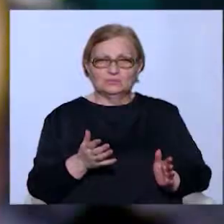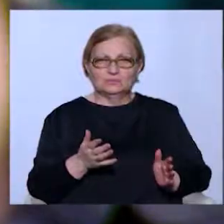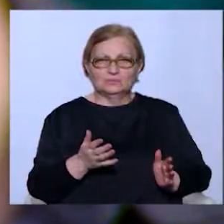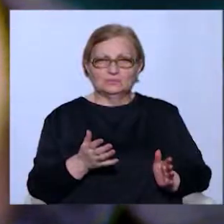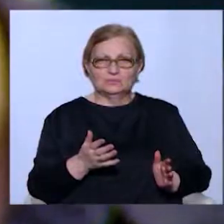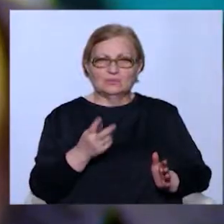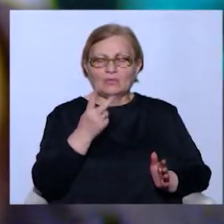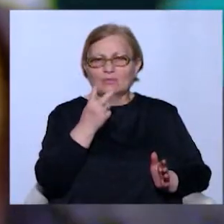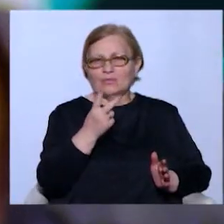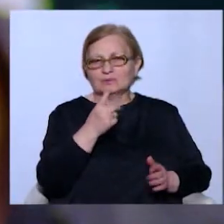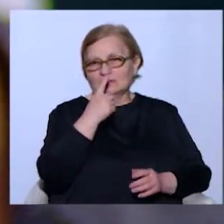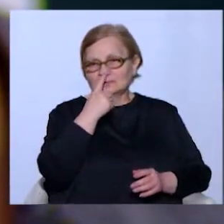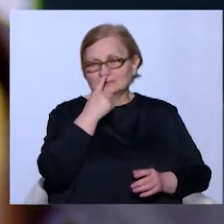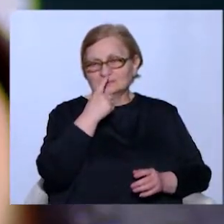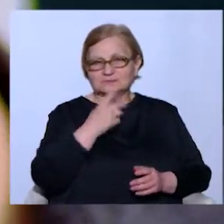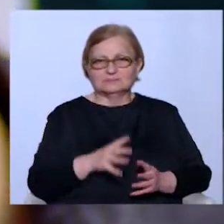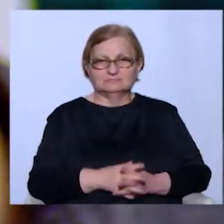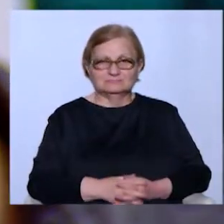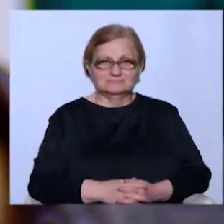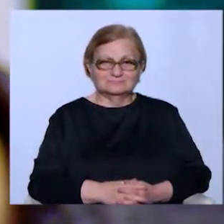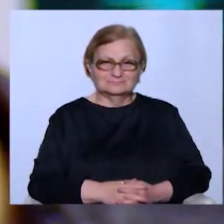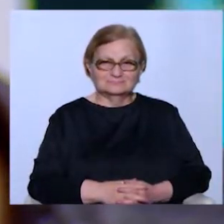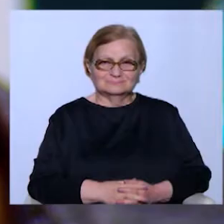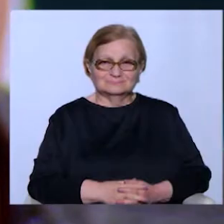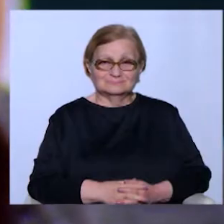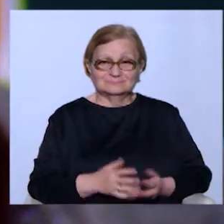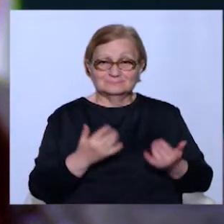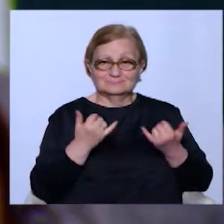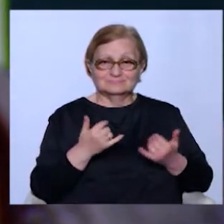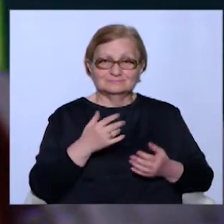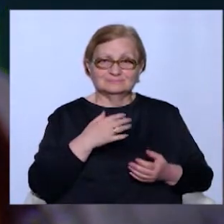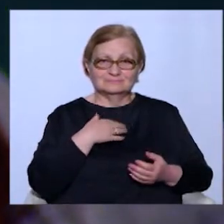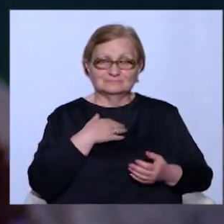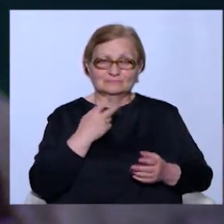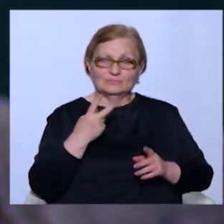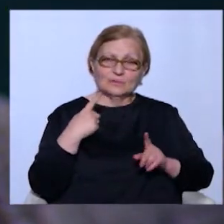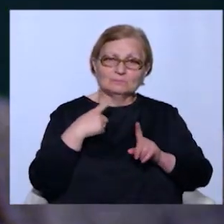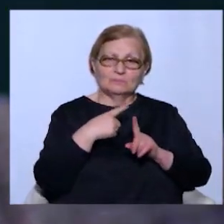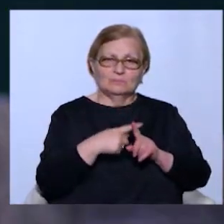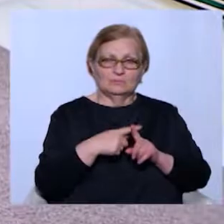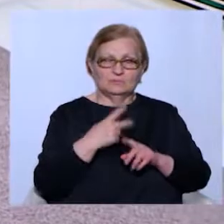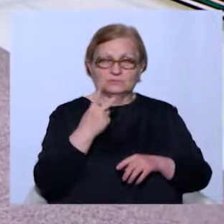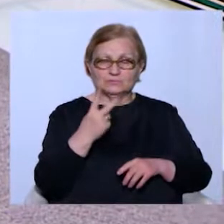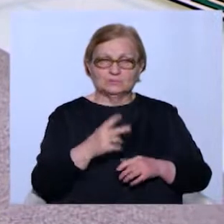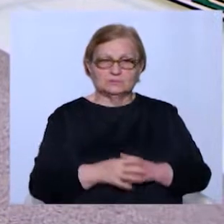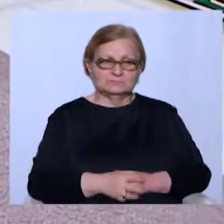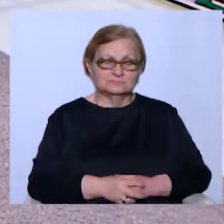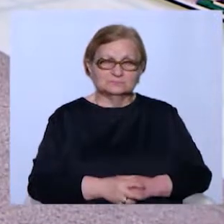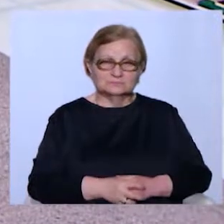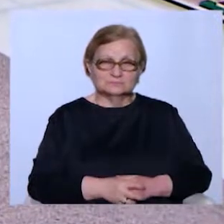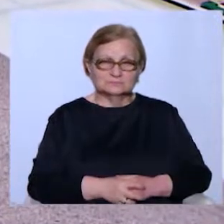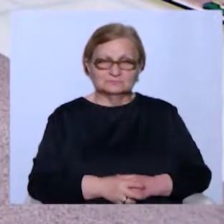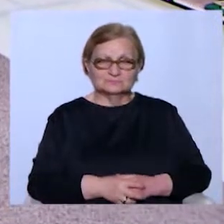ისევ ორიანი მოვიდა. ორი. ახლა ჩვენ უნდა მივუმატოთ ორი.